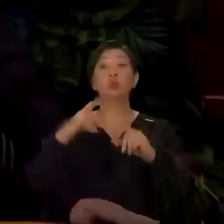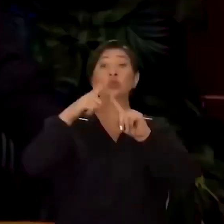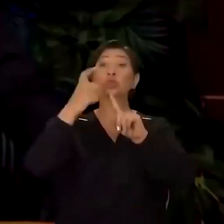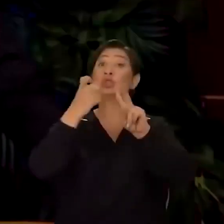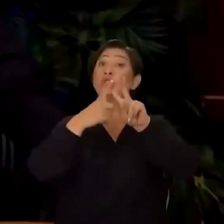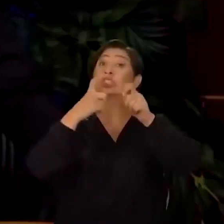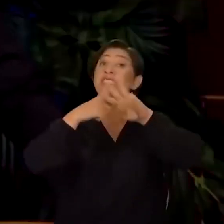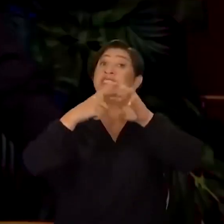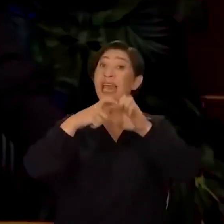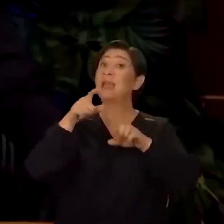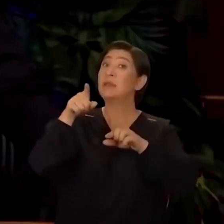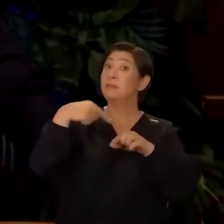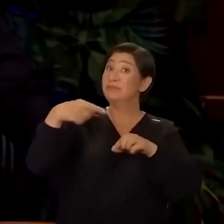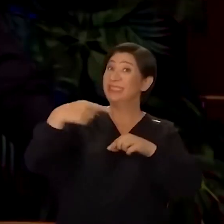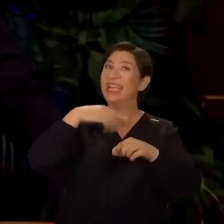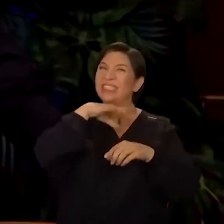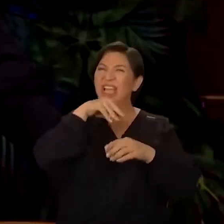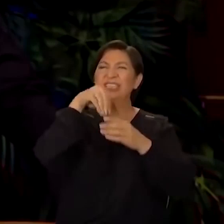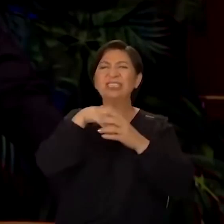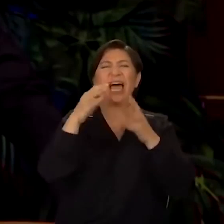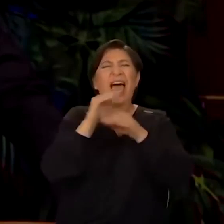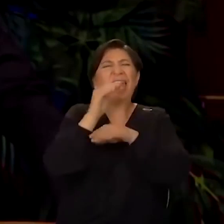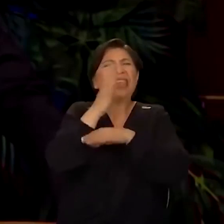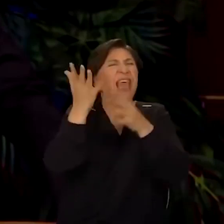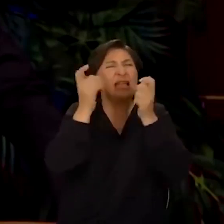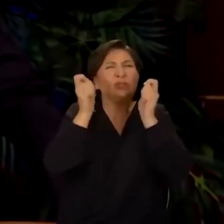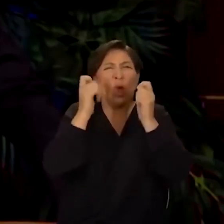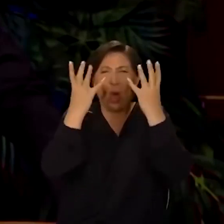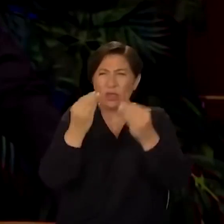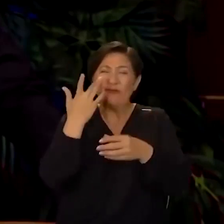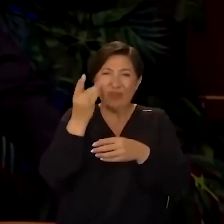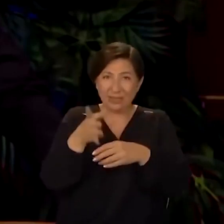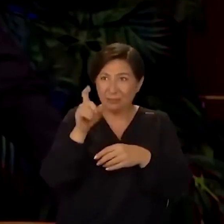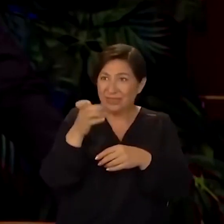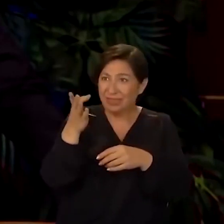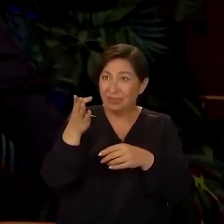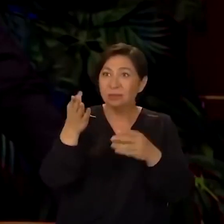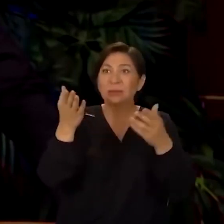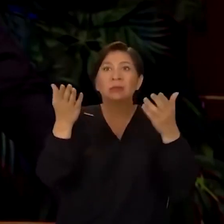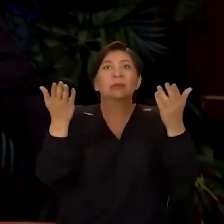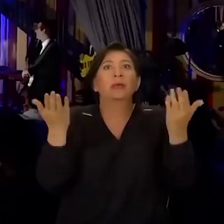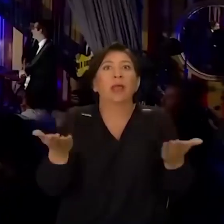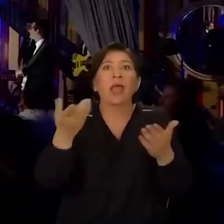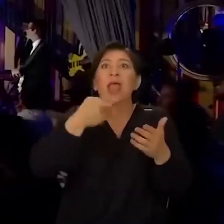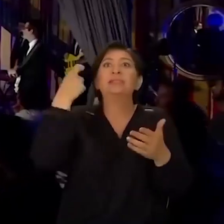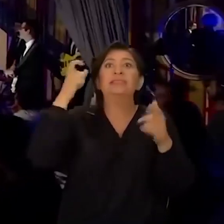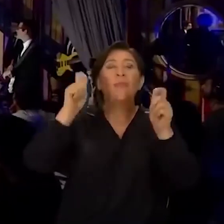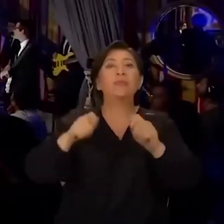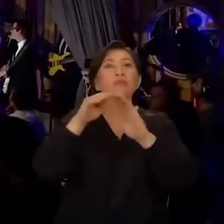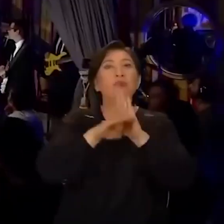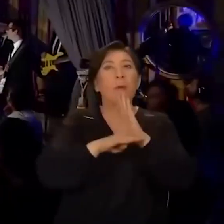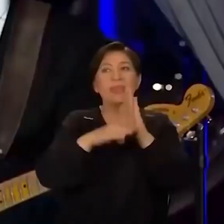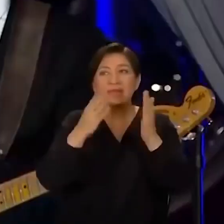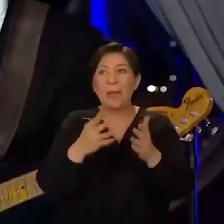Tuncer çekeyim Biz yaşlılar için hayatın ne kadar zorlaşmış olduğunun farkında mısın Yani eski